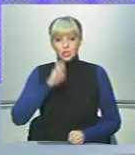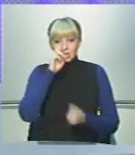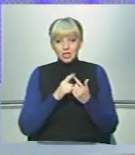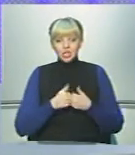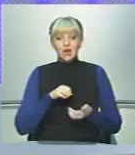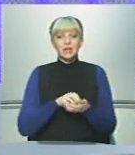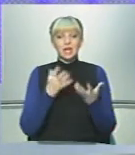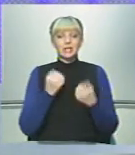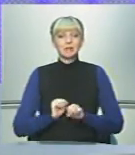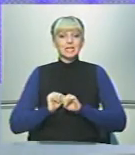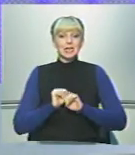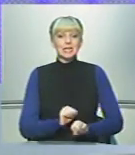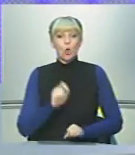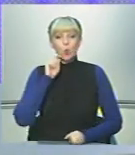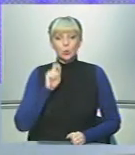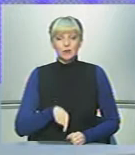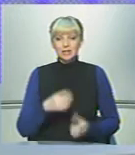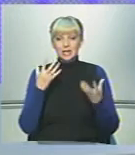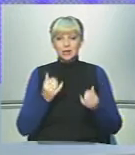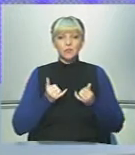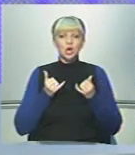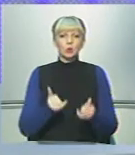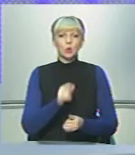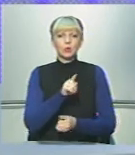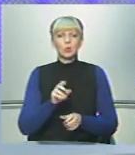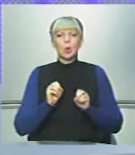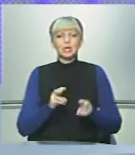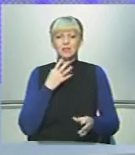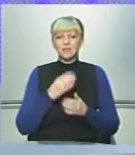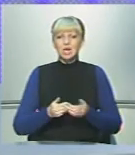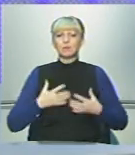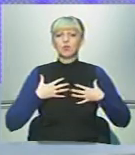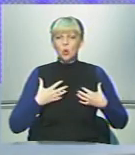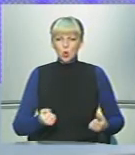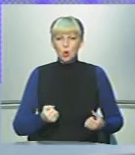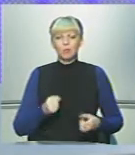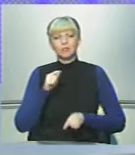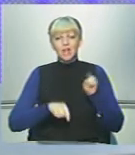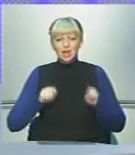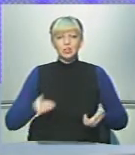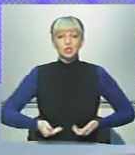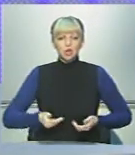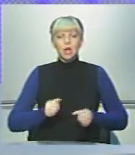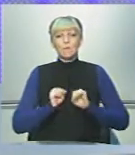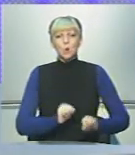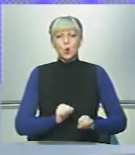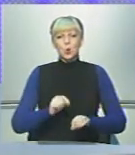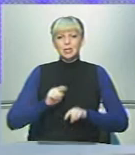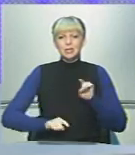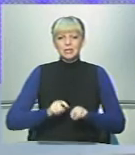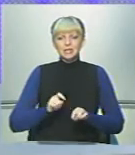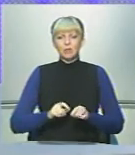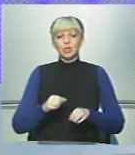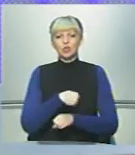державі відзначають День захисника України. У цей день вшановують тих, хто, ризикуючи власним здоров'ям, а нерідко й життям, боронить рідну землю